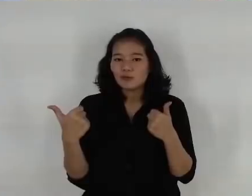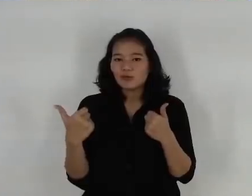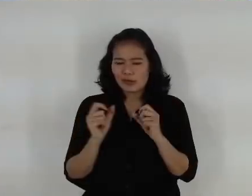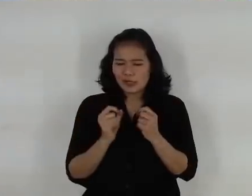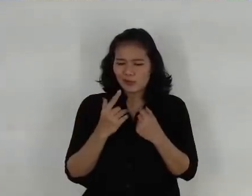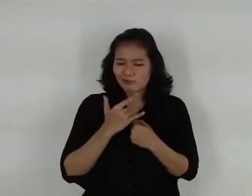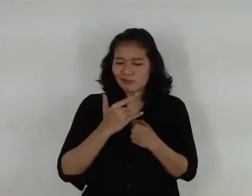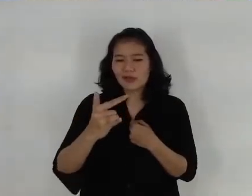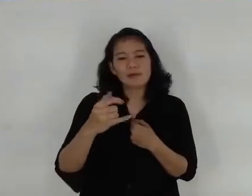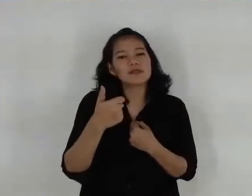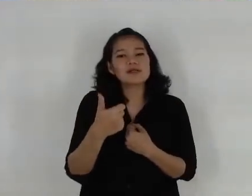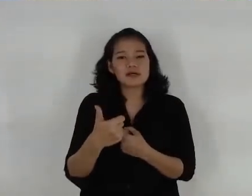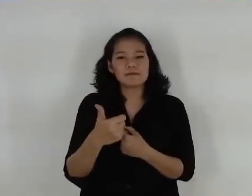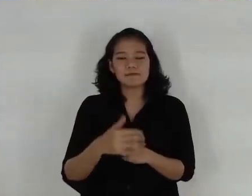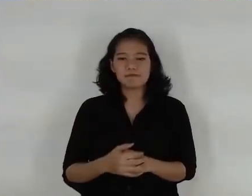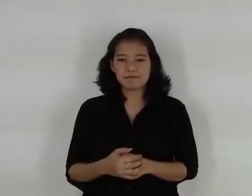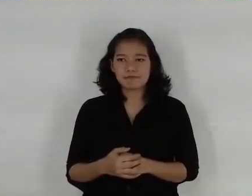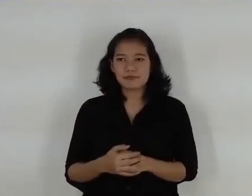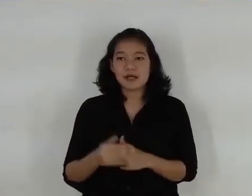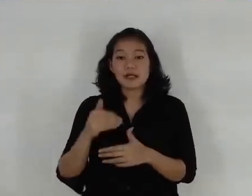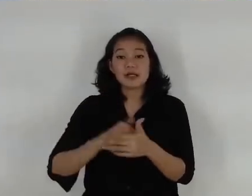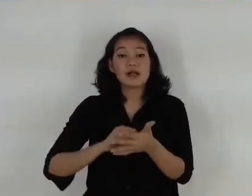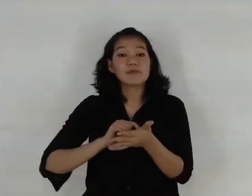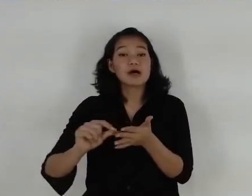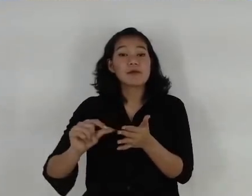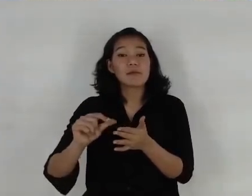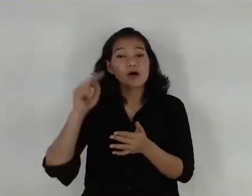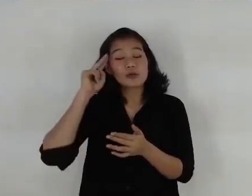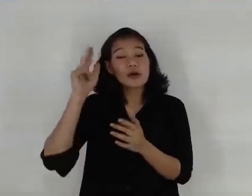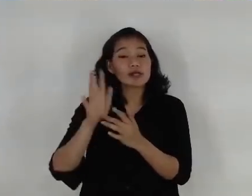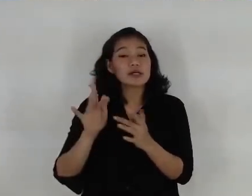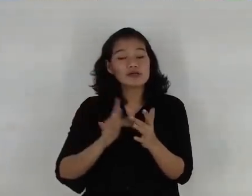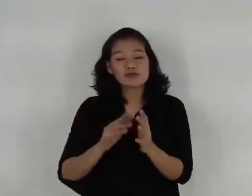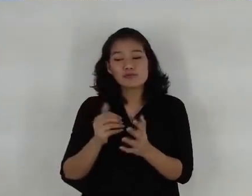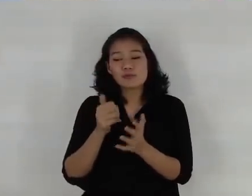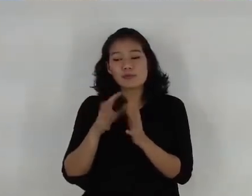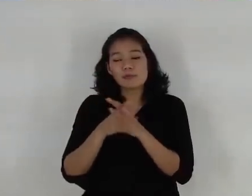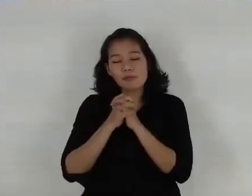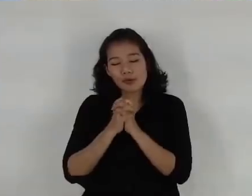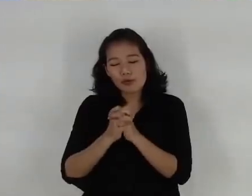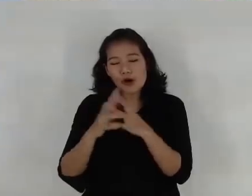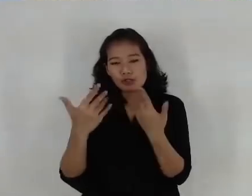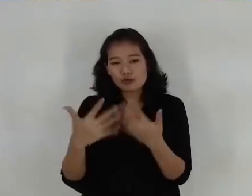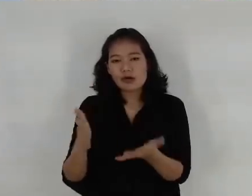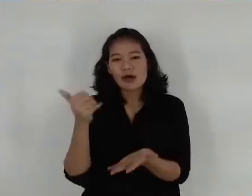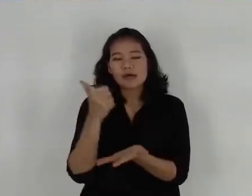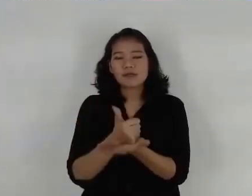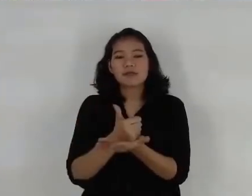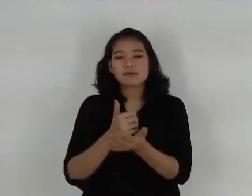kehidupan kami di dalam nama Tuhan Yesus kami itu dan berdoa amin